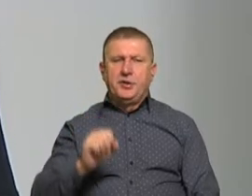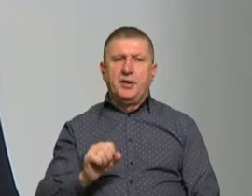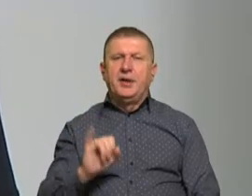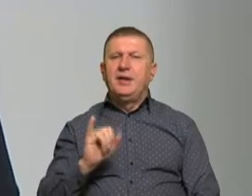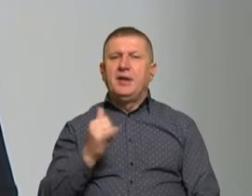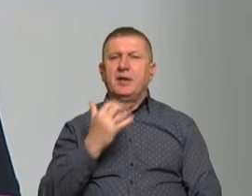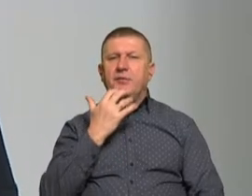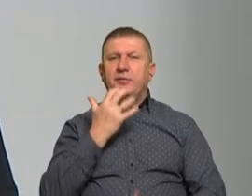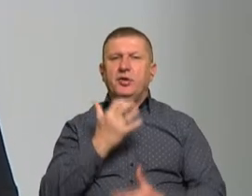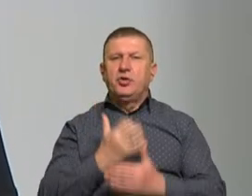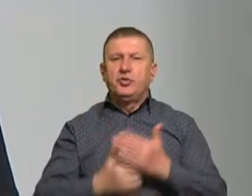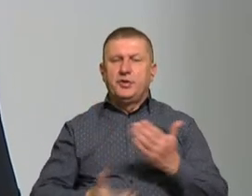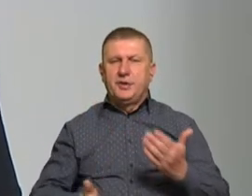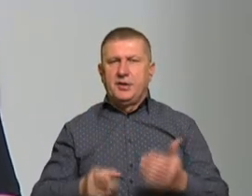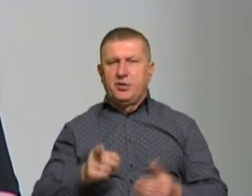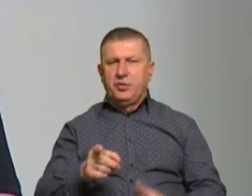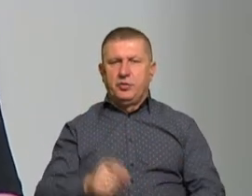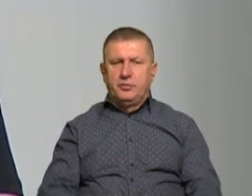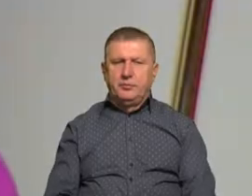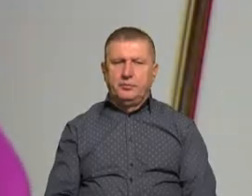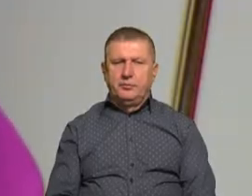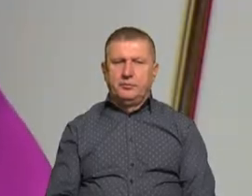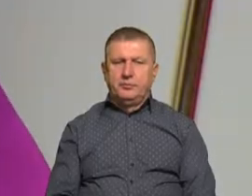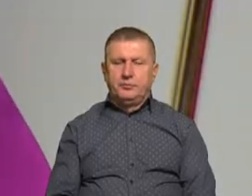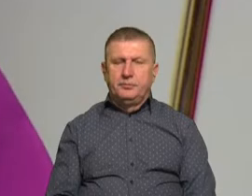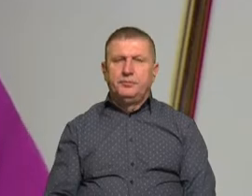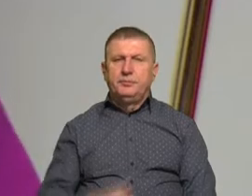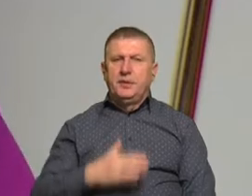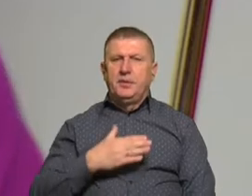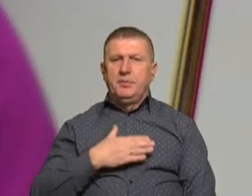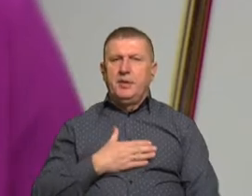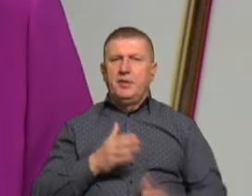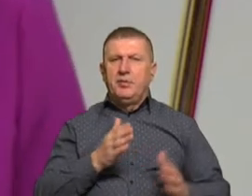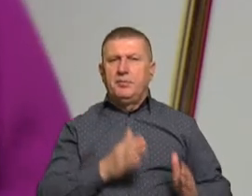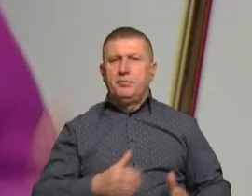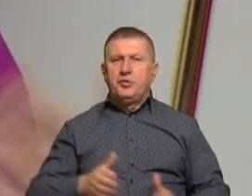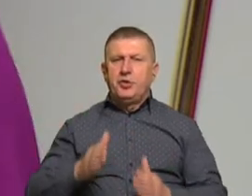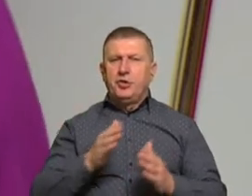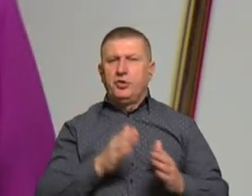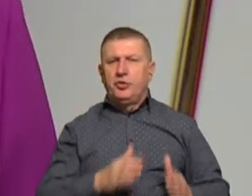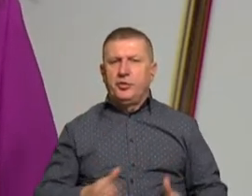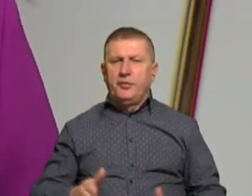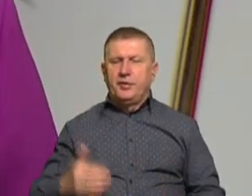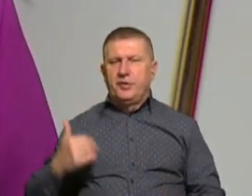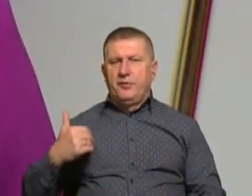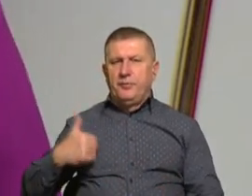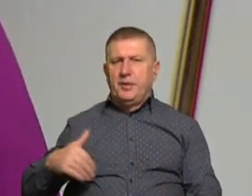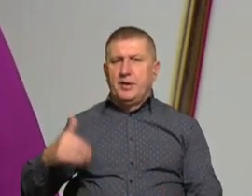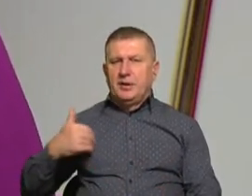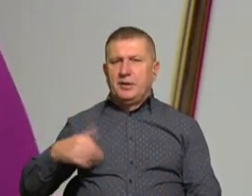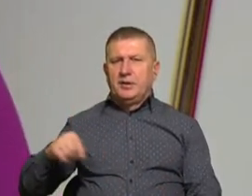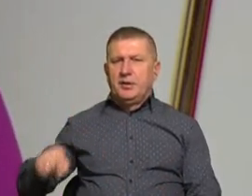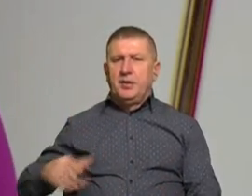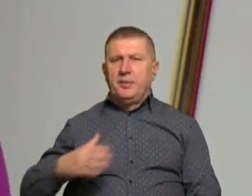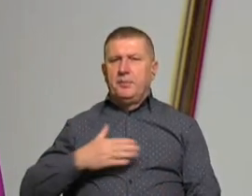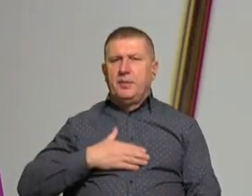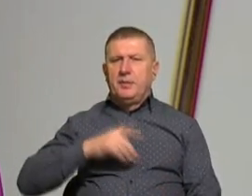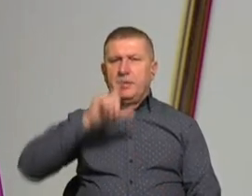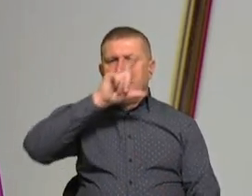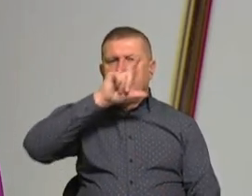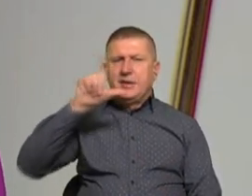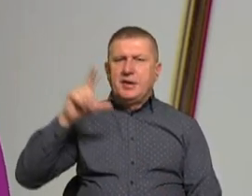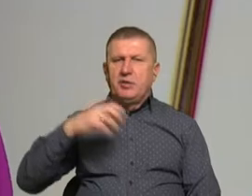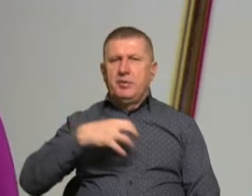potencjał i w jakim kierunku iść? No, miałam takie przygotowane stwierdzenie, że w tej chwili w Bielsku-Białej mamy zakład